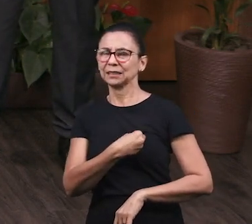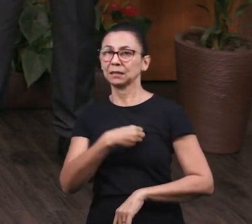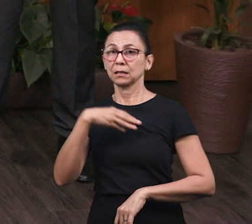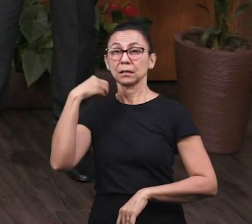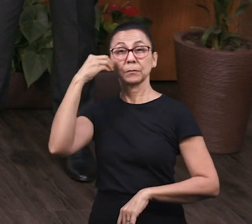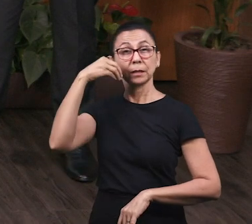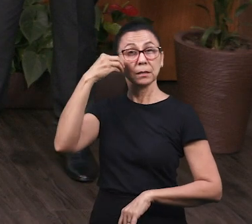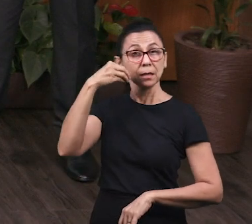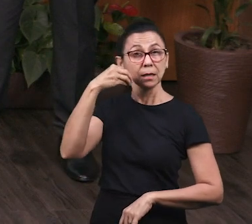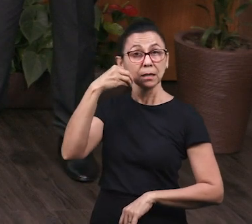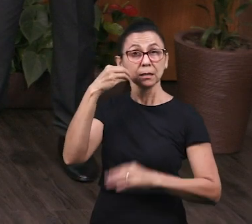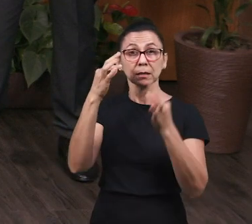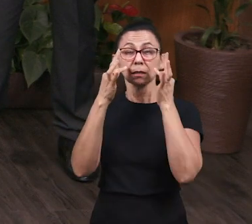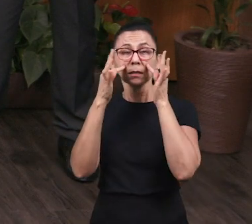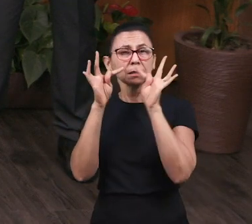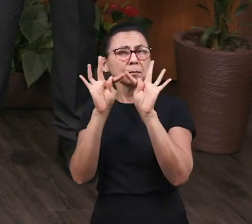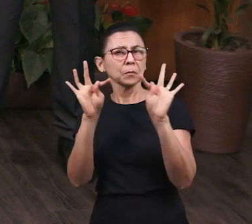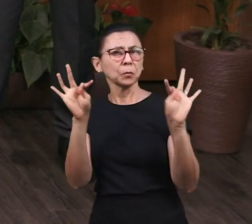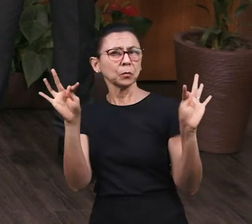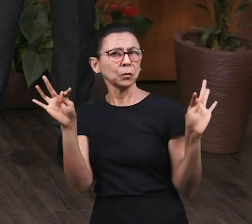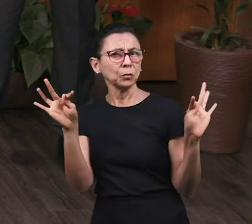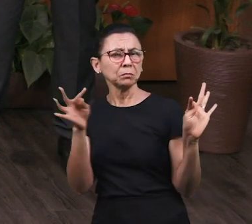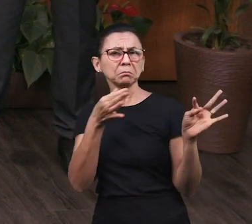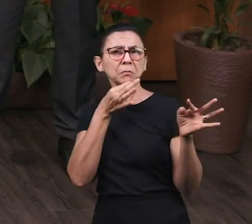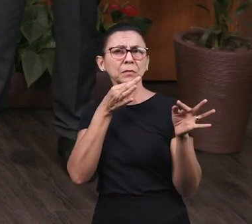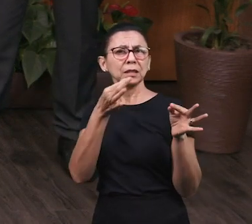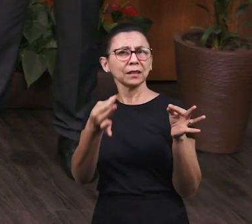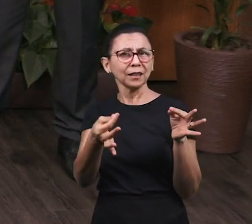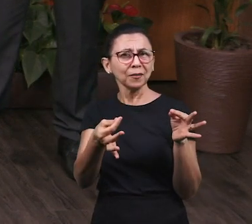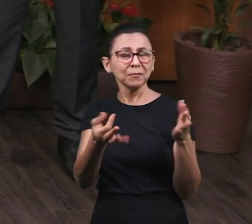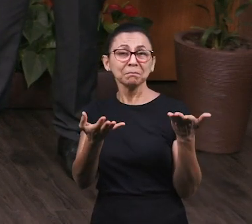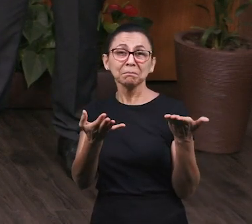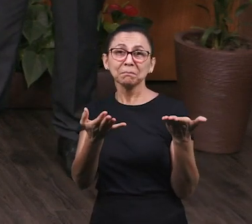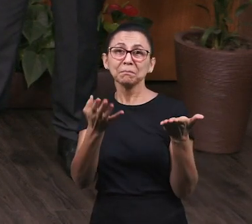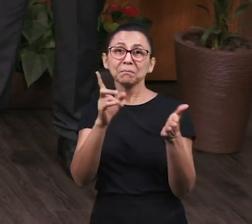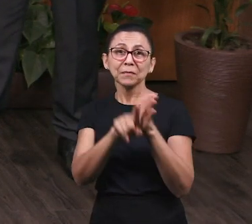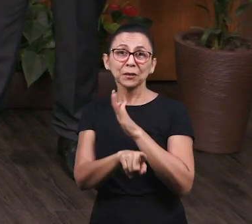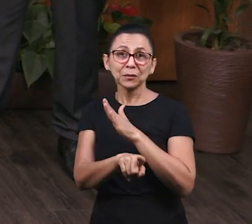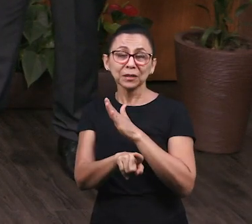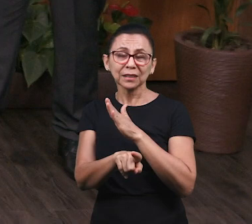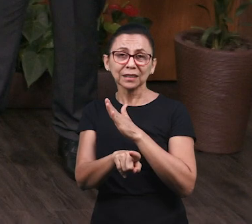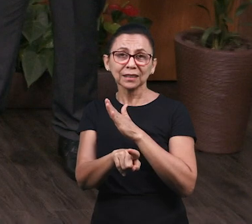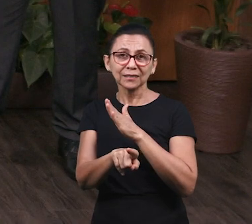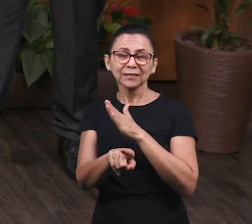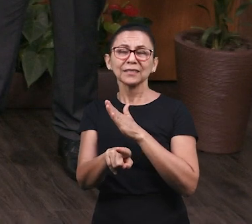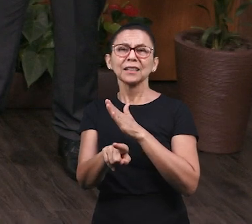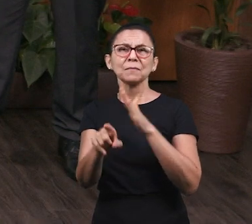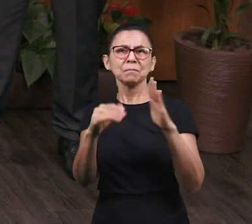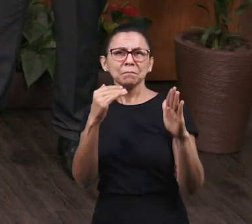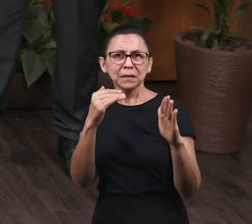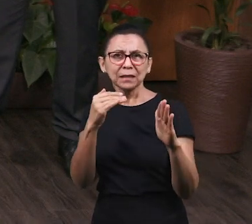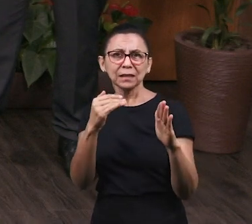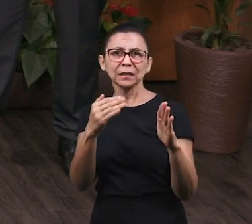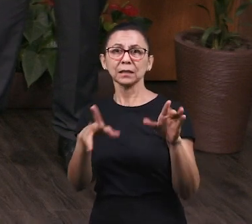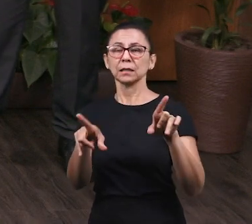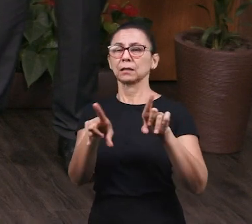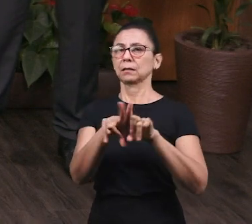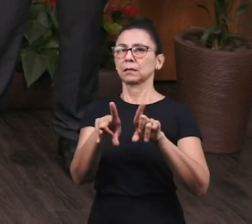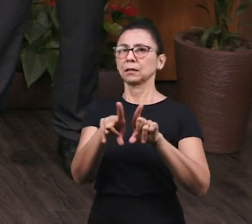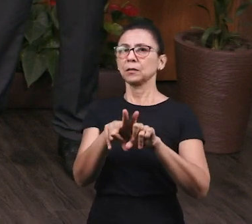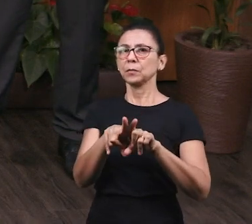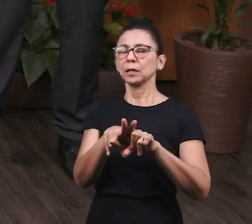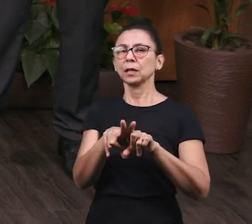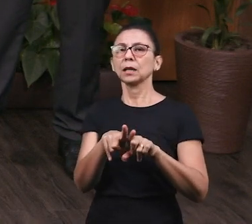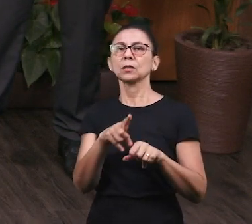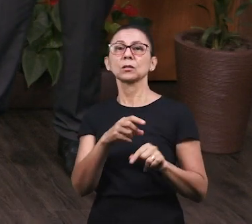votre expérience, votre témoignage, votre suggestion, votre question. Nous allons citer quelques messages